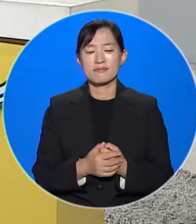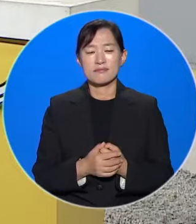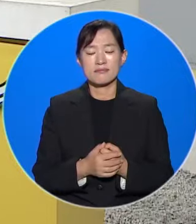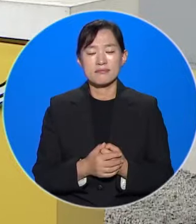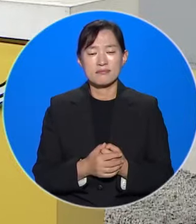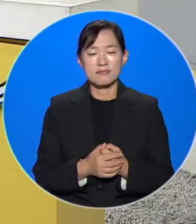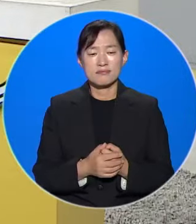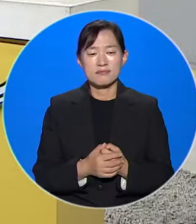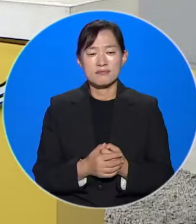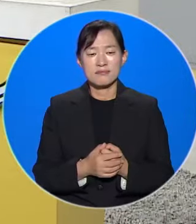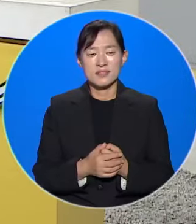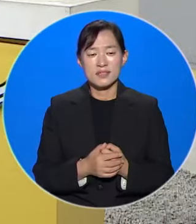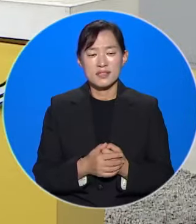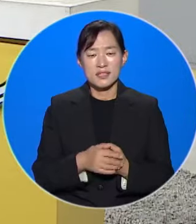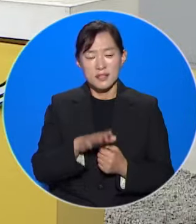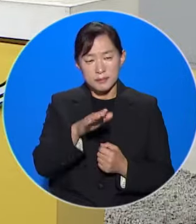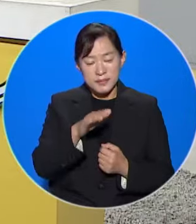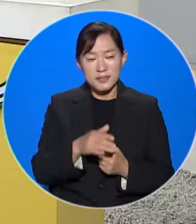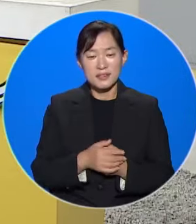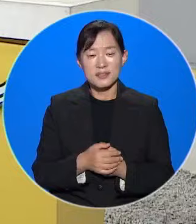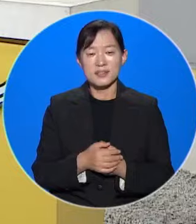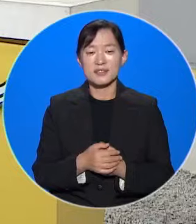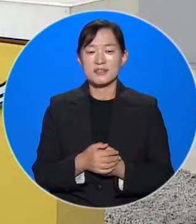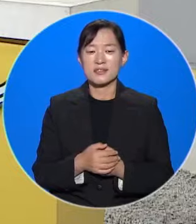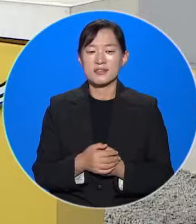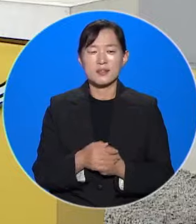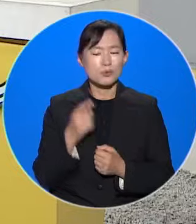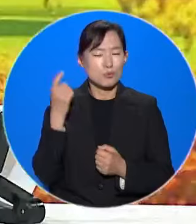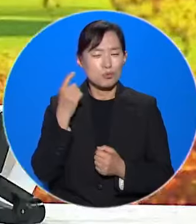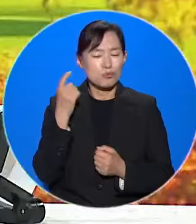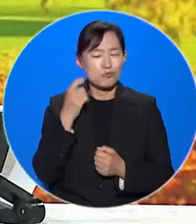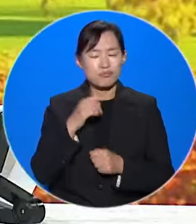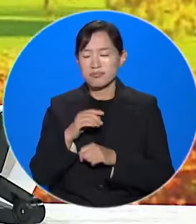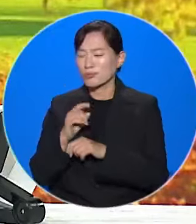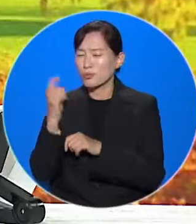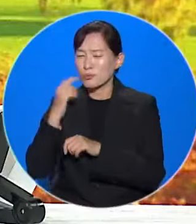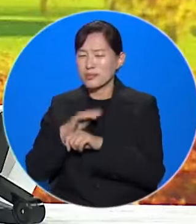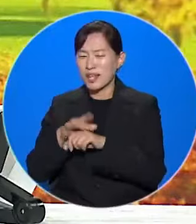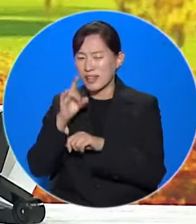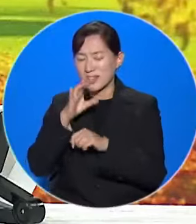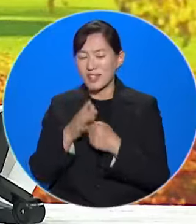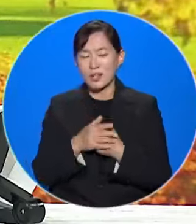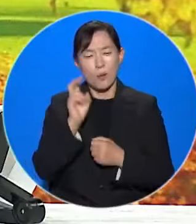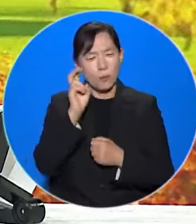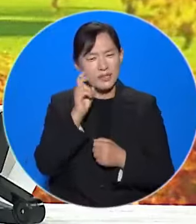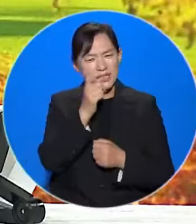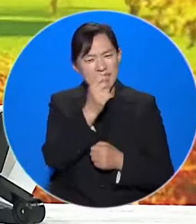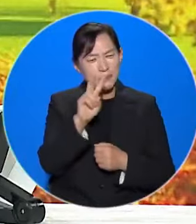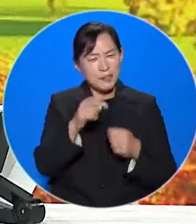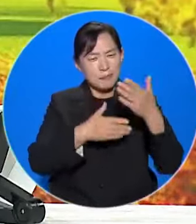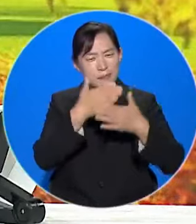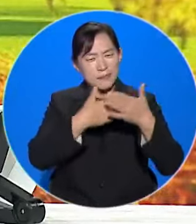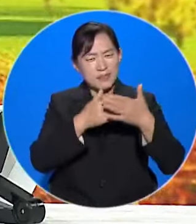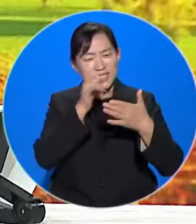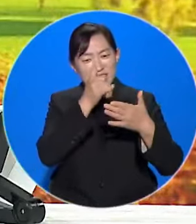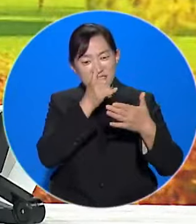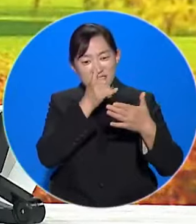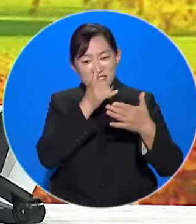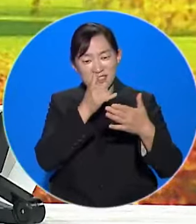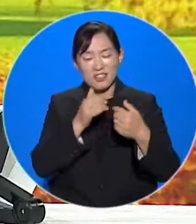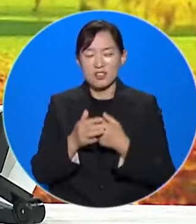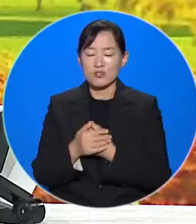여보세요? 여보세요? 네네네네. 네, 잘 안 들려요. 혹시 그 방송 켜놓으셨어요 혹시? 네? 방송 지금